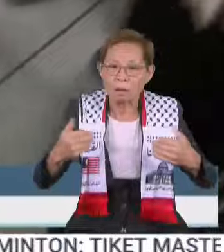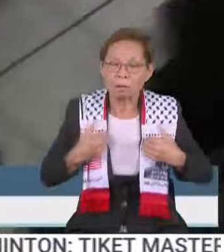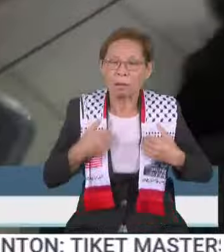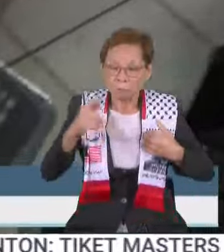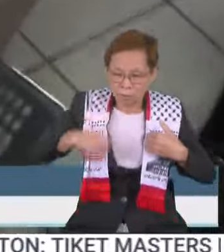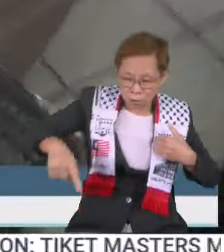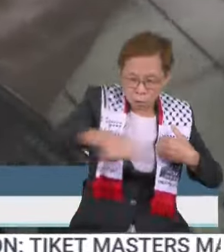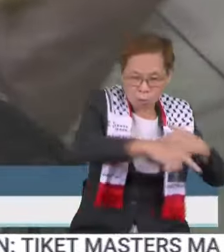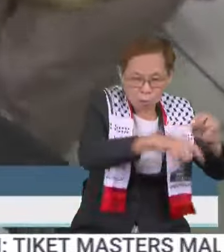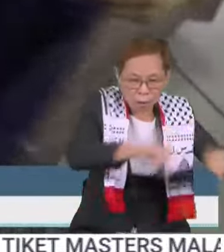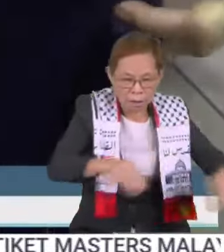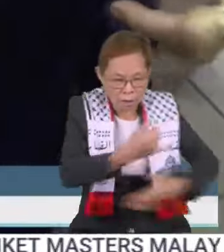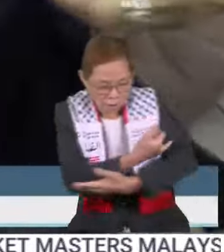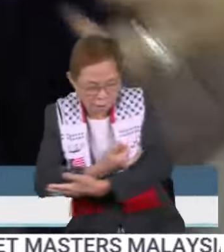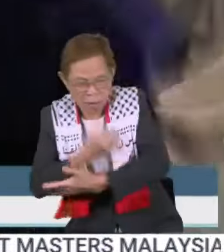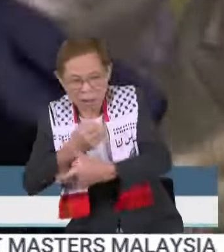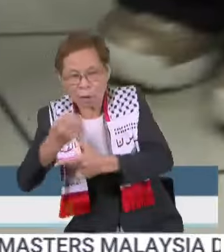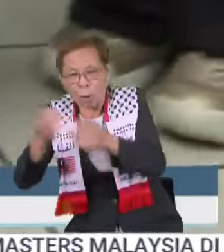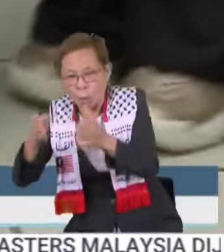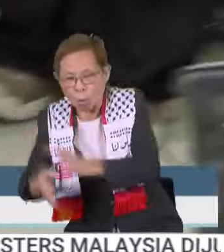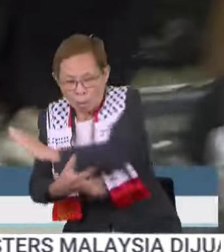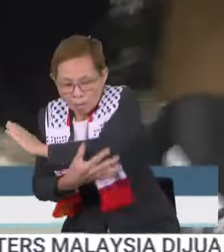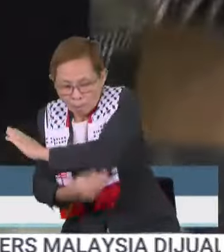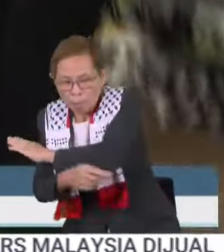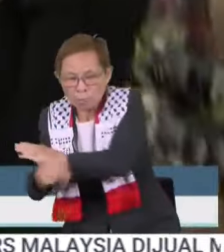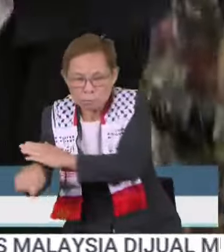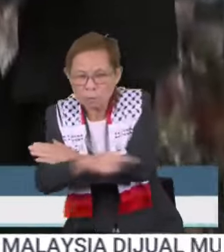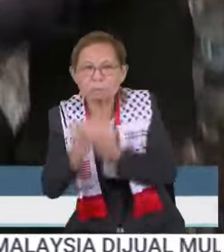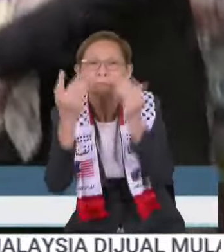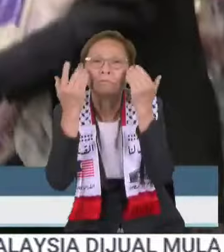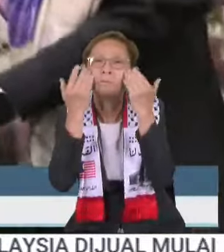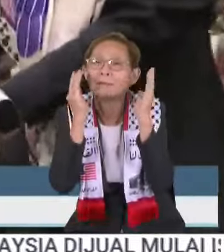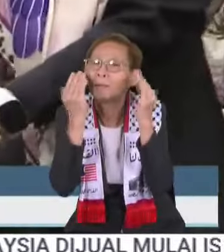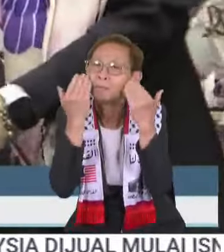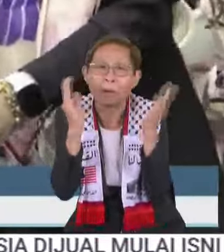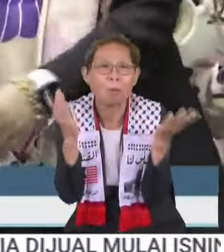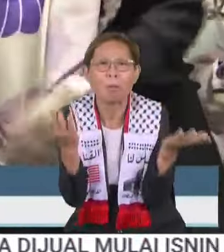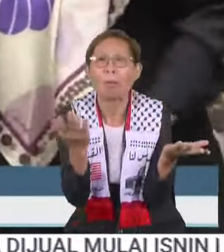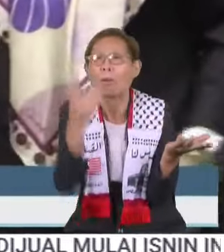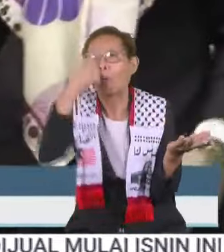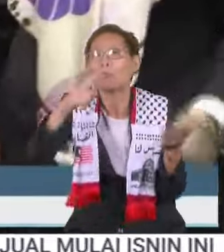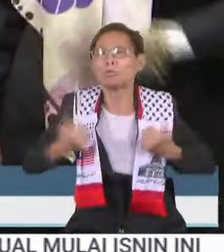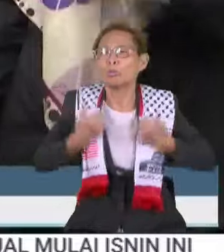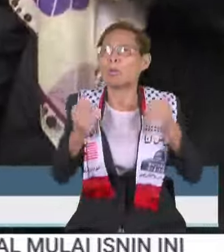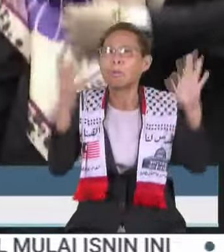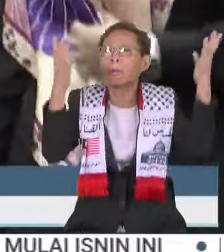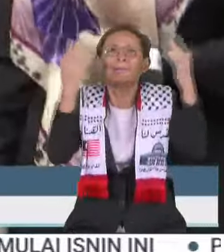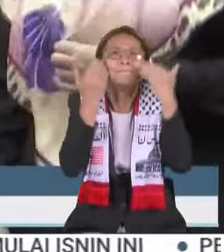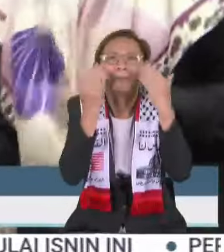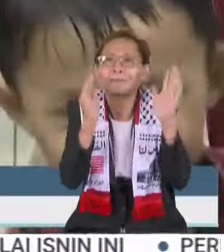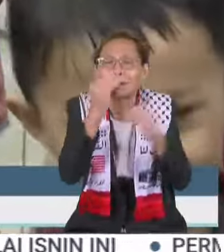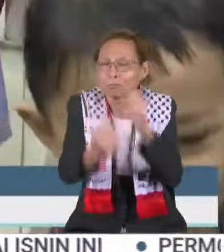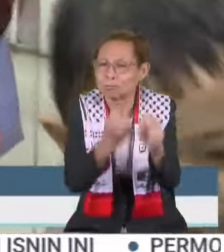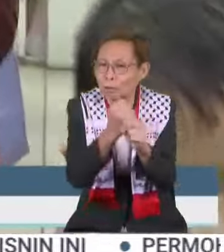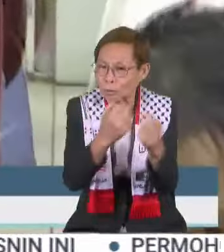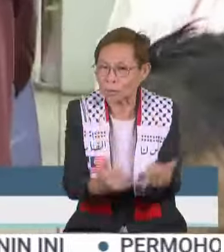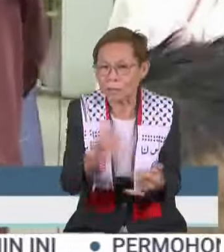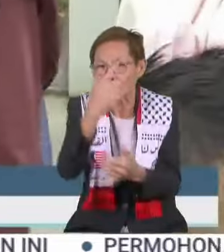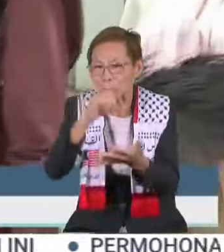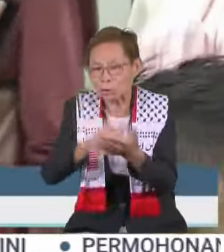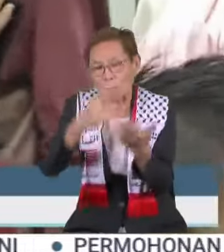dalam kalangan kanak-kanak yatim dan asnaf ini masih tidak tahu lagi di mana untuk beraya pada tahun ini.